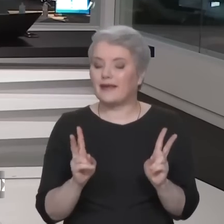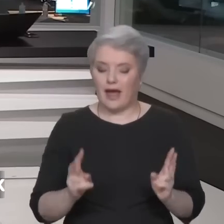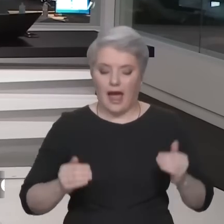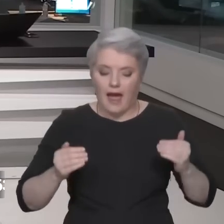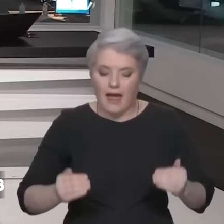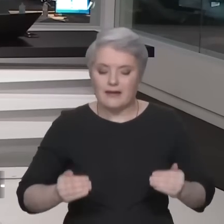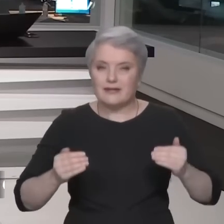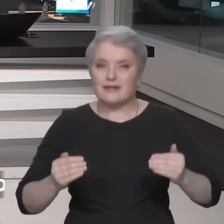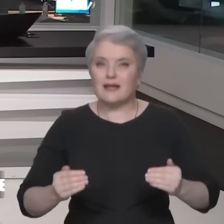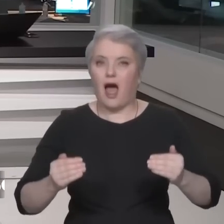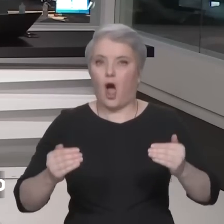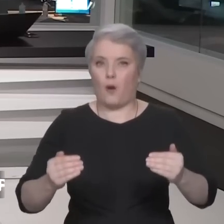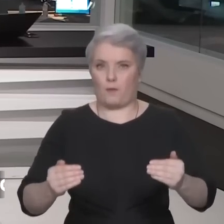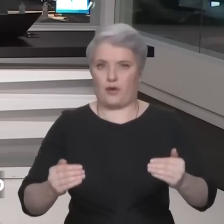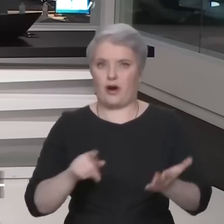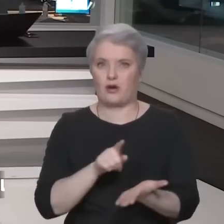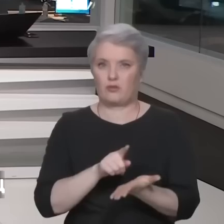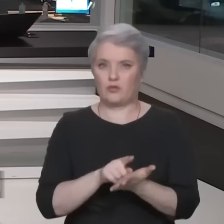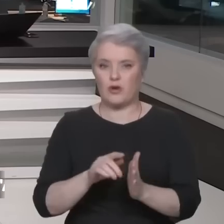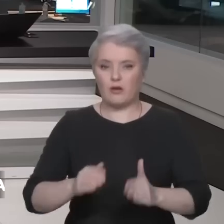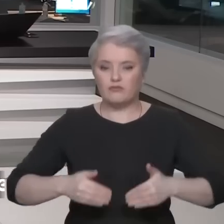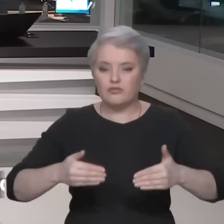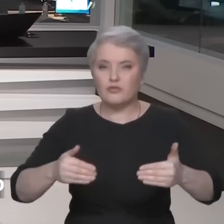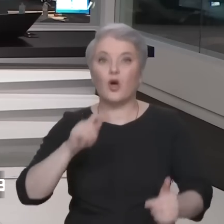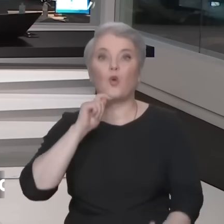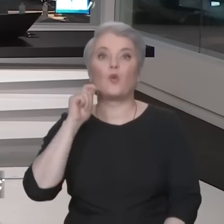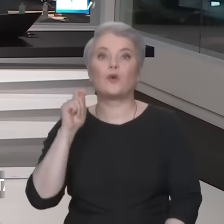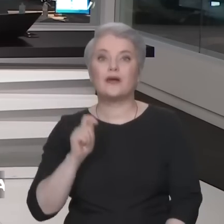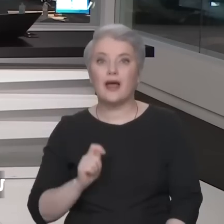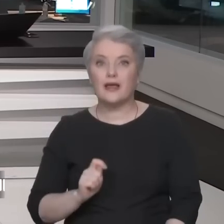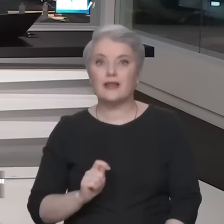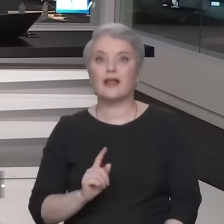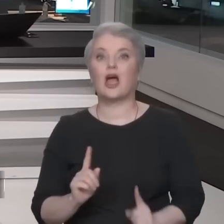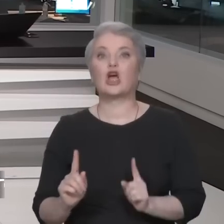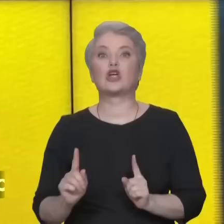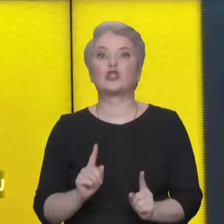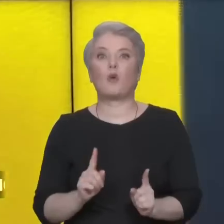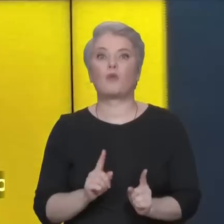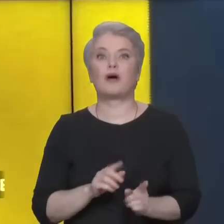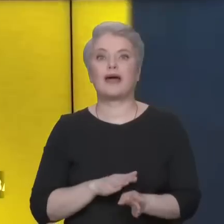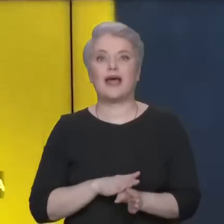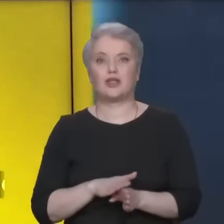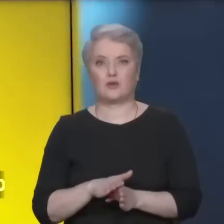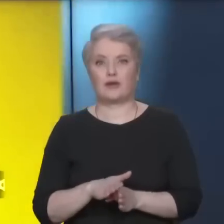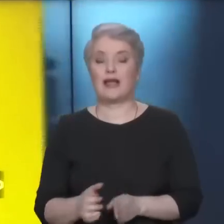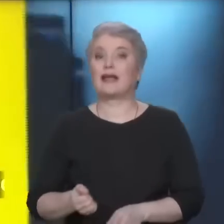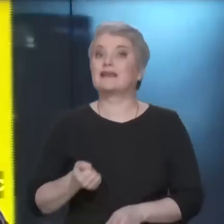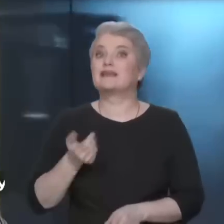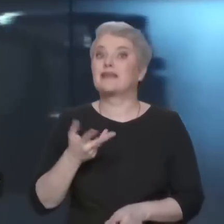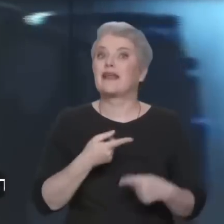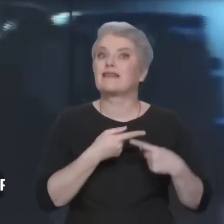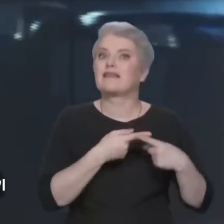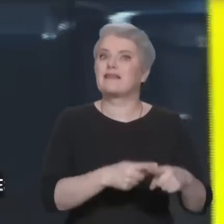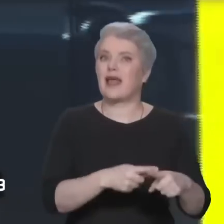пройти для того, щоб реалізувати його? Скільки техніки нам треба? Якої техніки? Знаєте, коли я